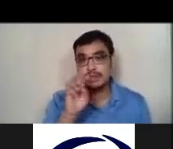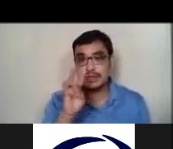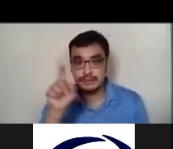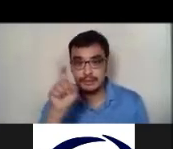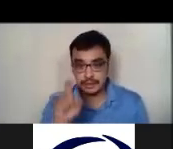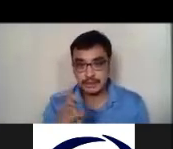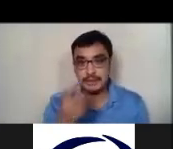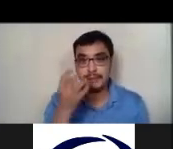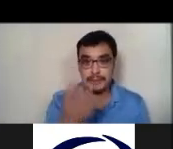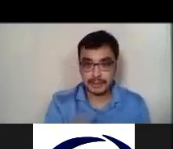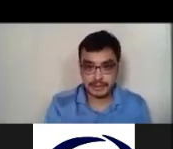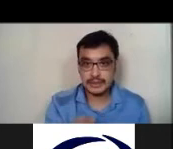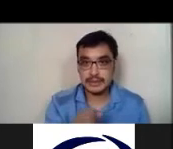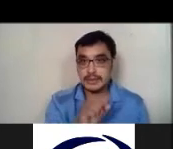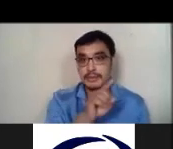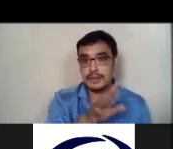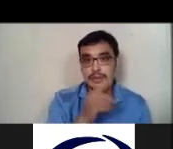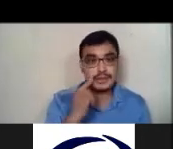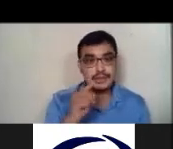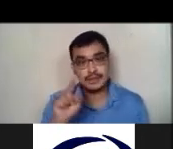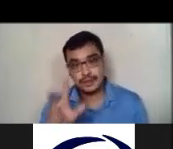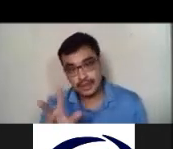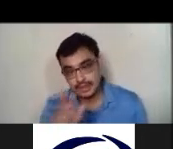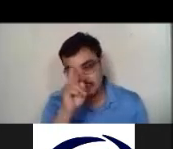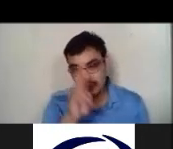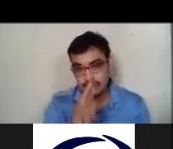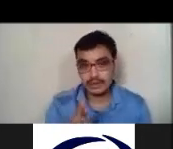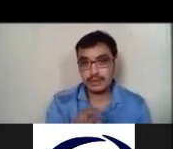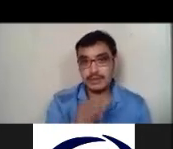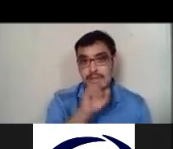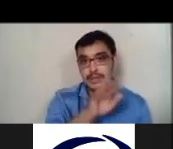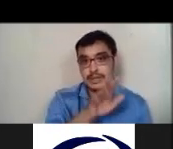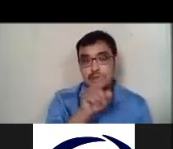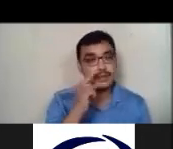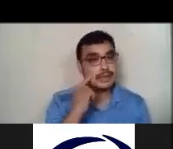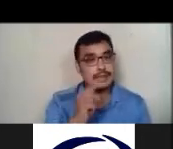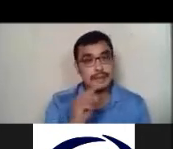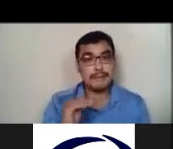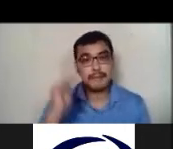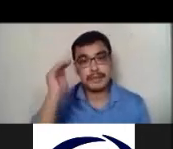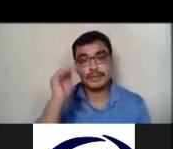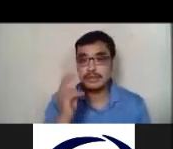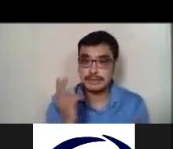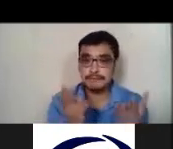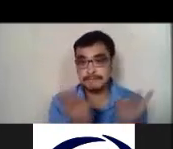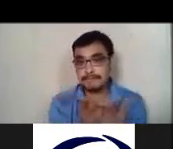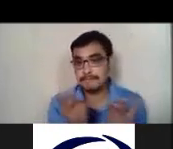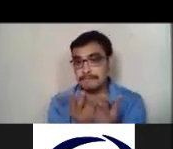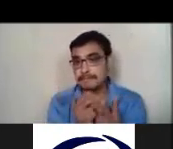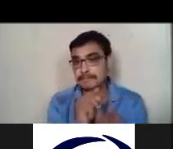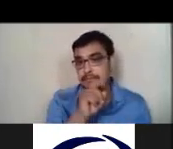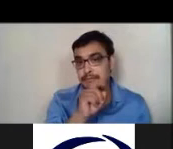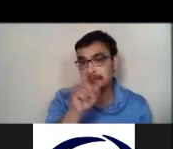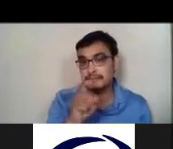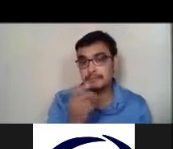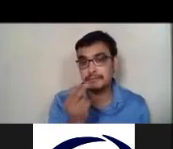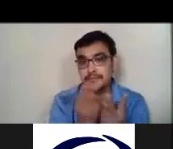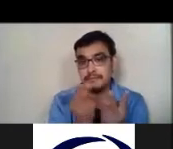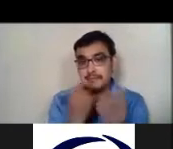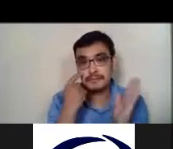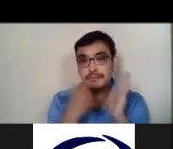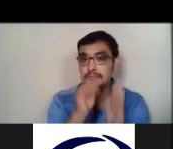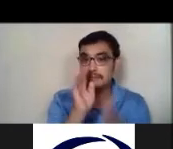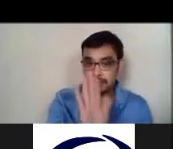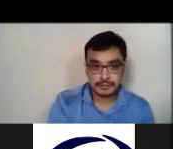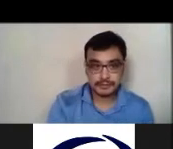बाँकी 15-18 र 51-देखि माथि चाहिँ लगभग उस्तै उस्तै 3%को आरआरमा देखिन्छ. नेक्स्ट